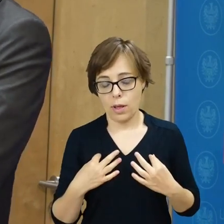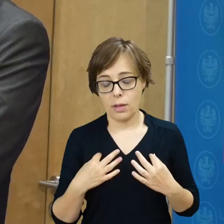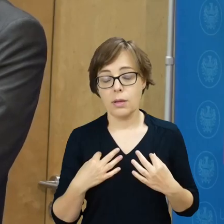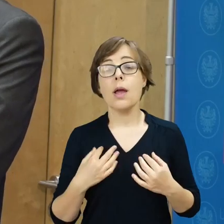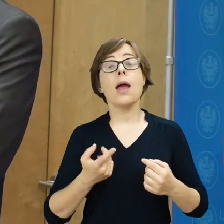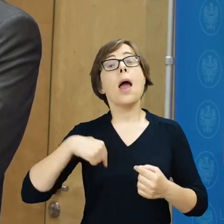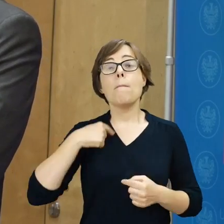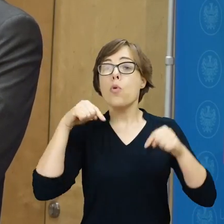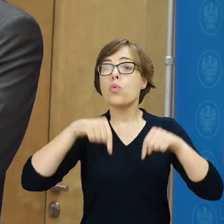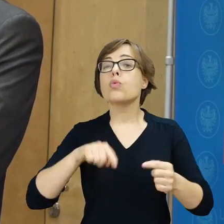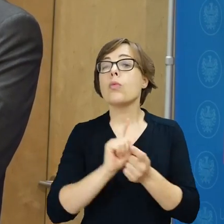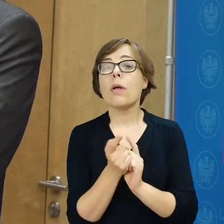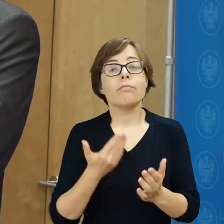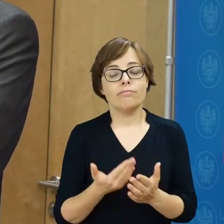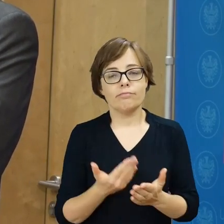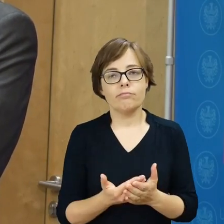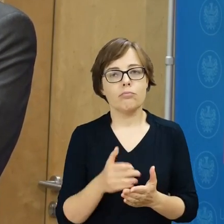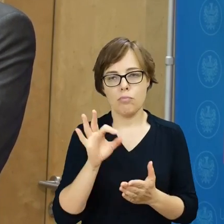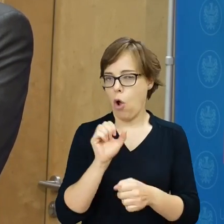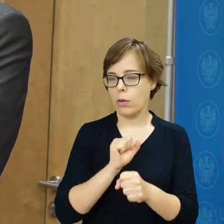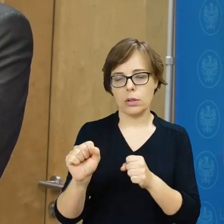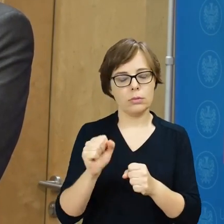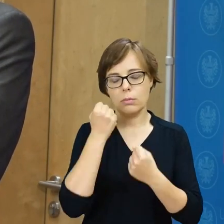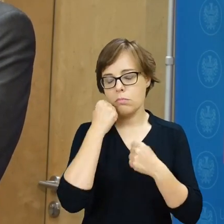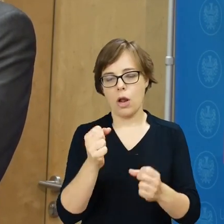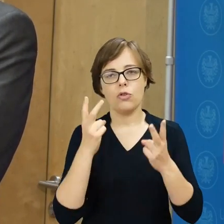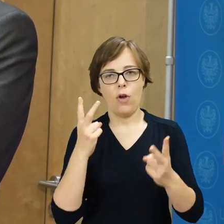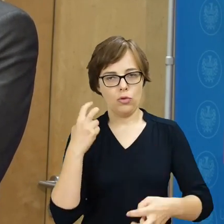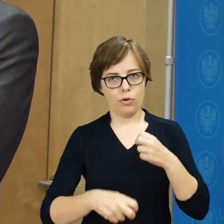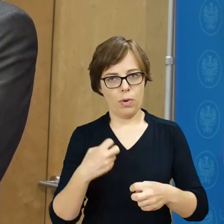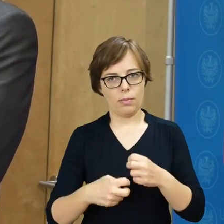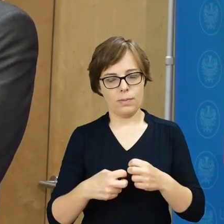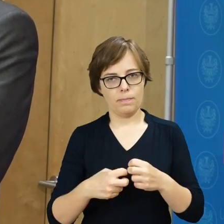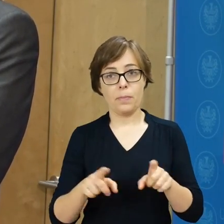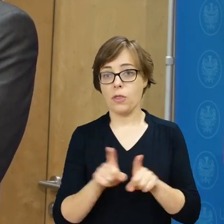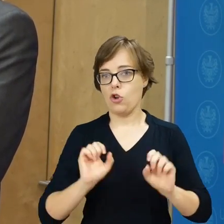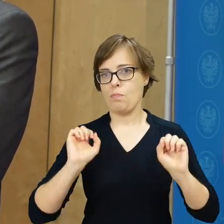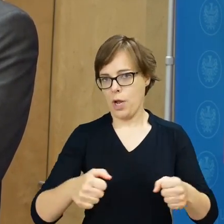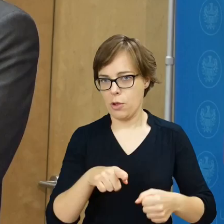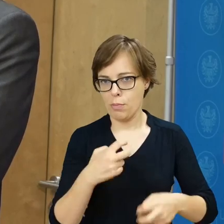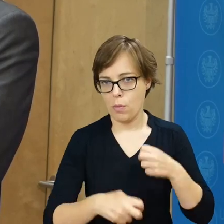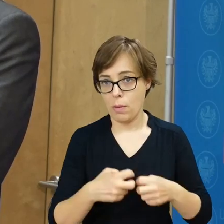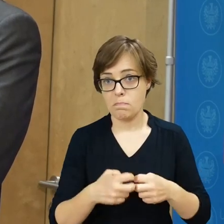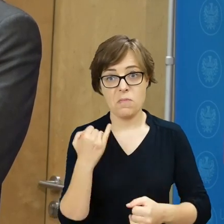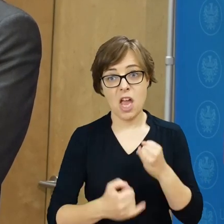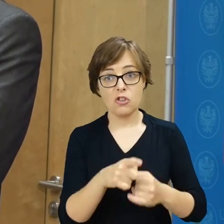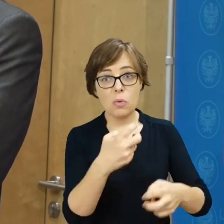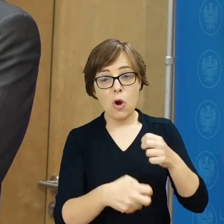bardzo palące problemy. Problemy, których ignorowanie będzie niosło za sobą